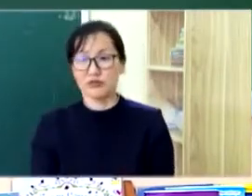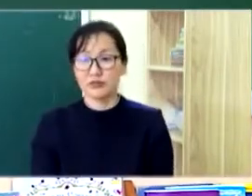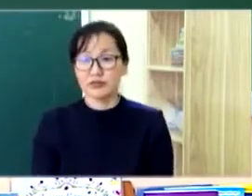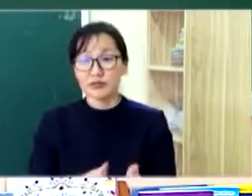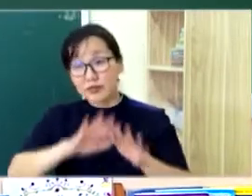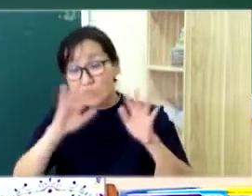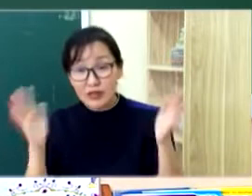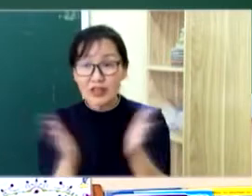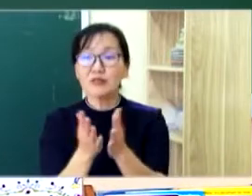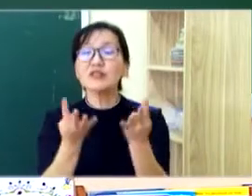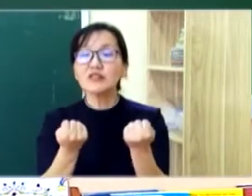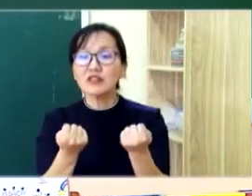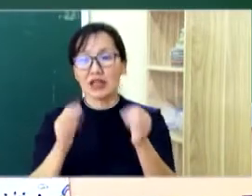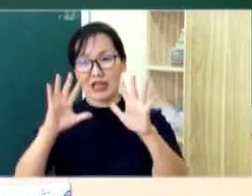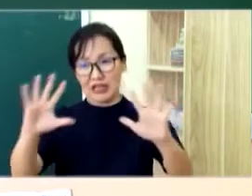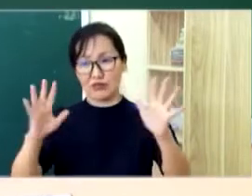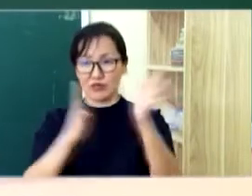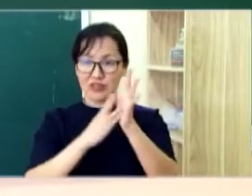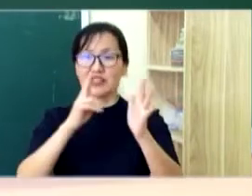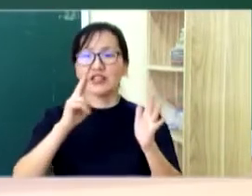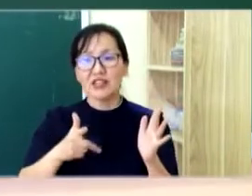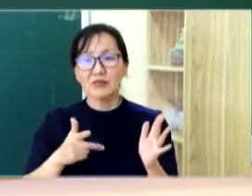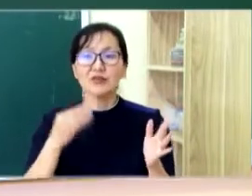бас хэлж болно.